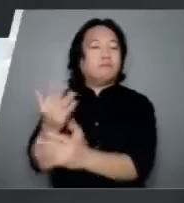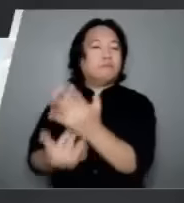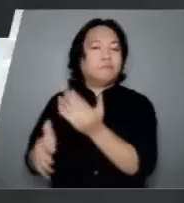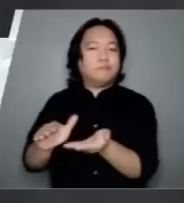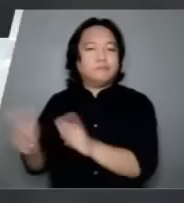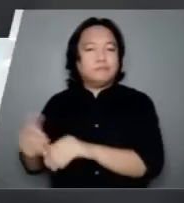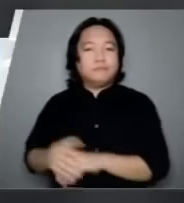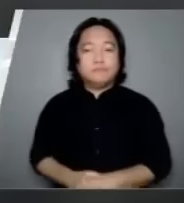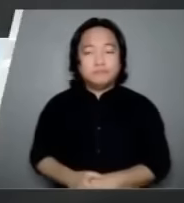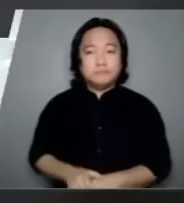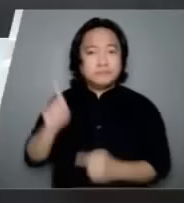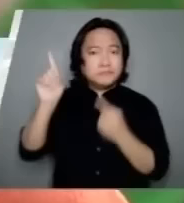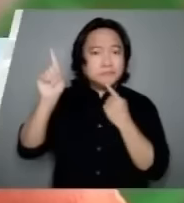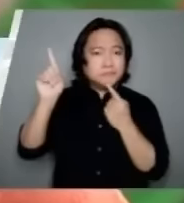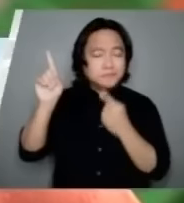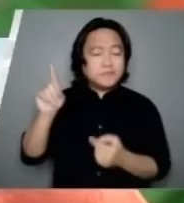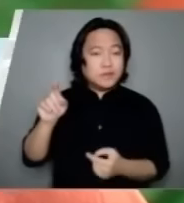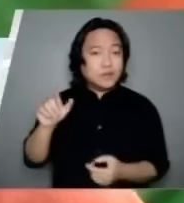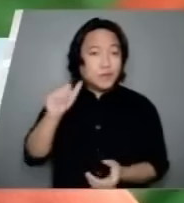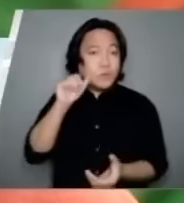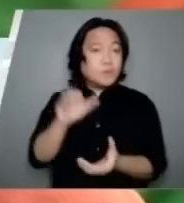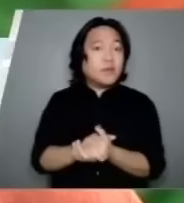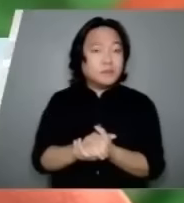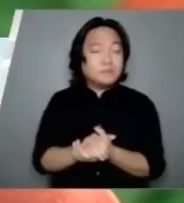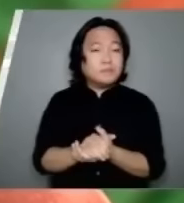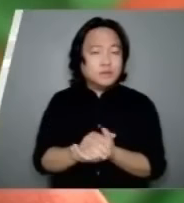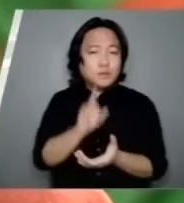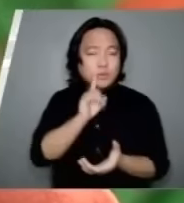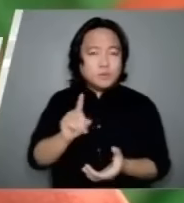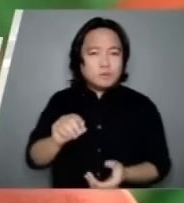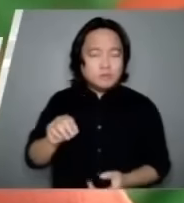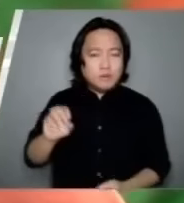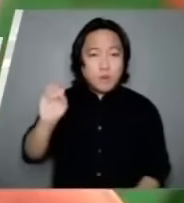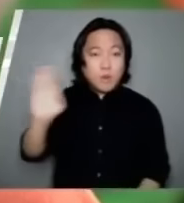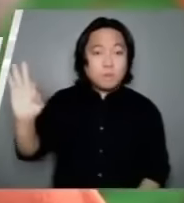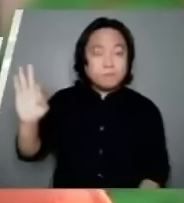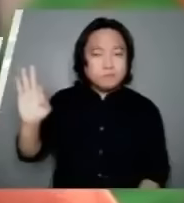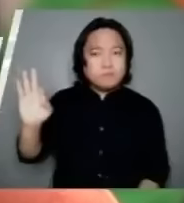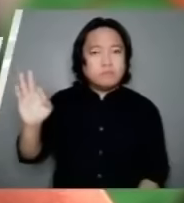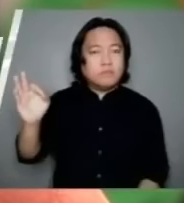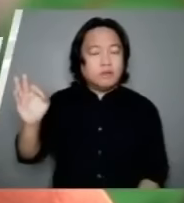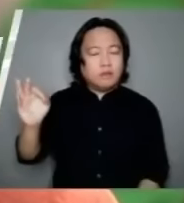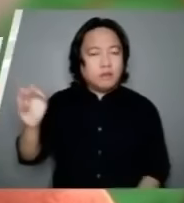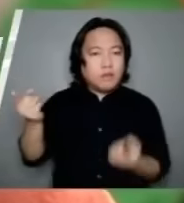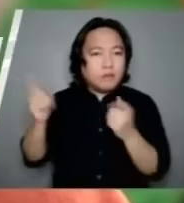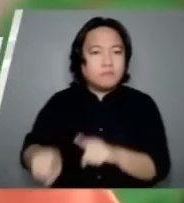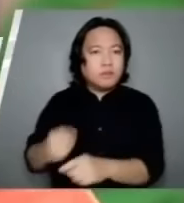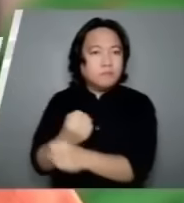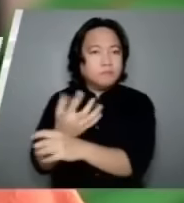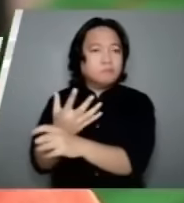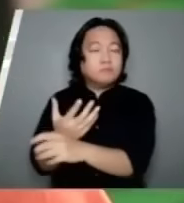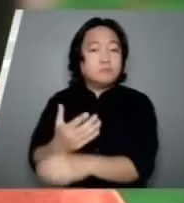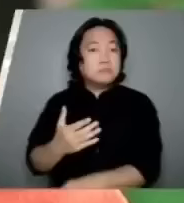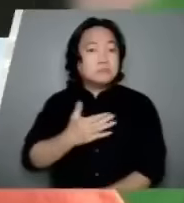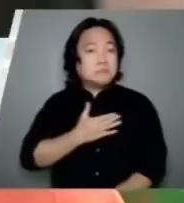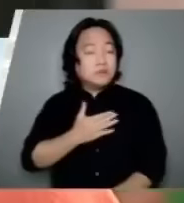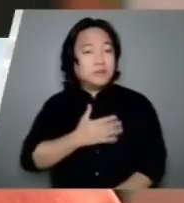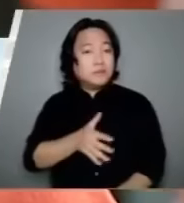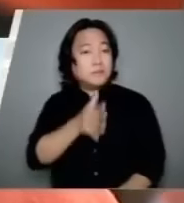yung switch, sumabog. Yun daw biyanan ko, ayaw daw lumabas. Kaya hinihila nung anak